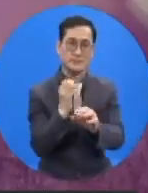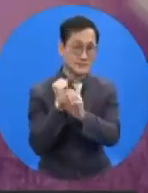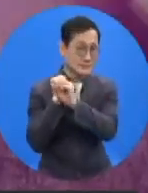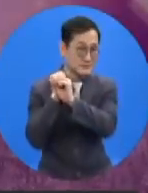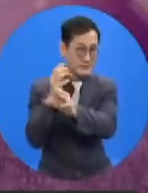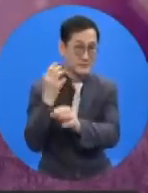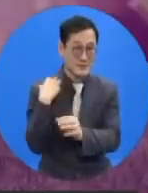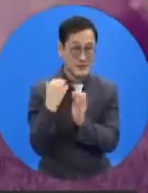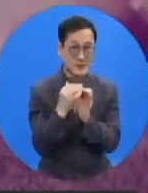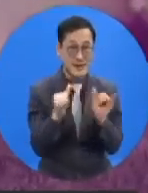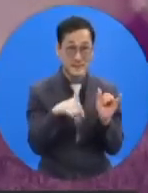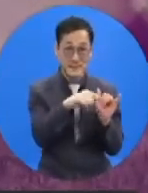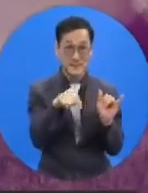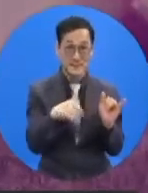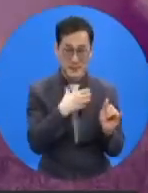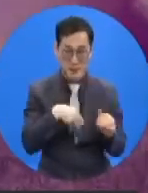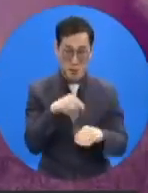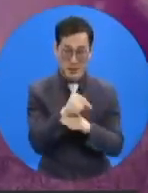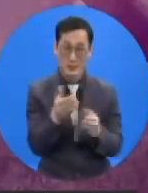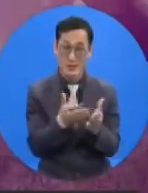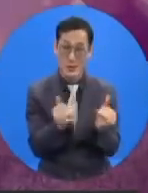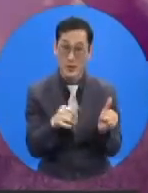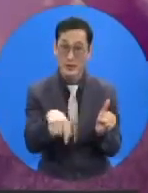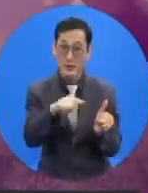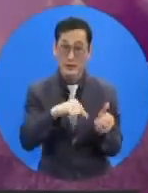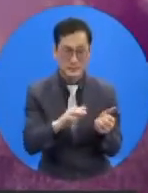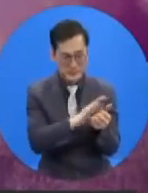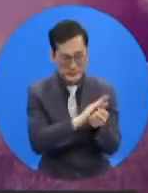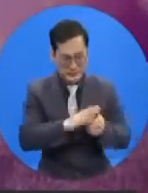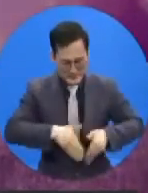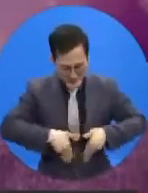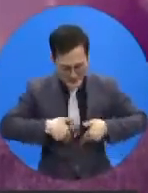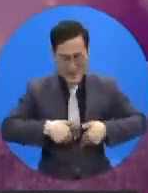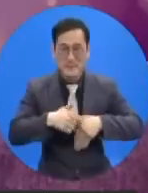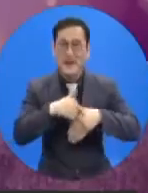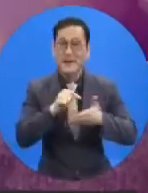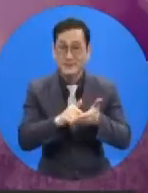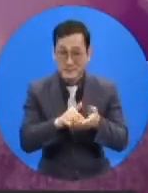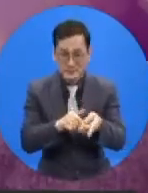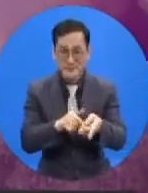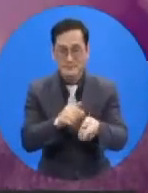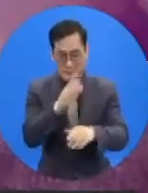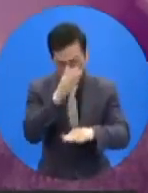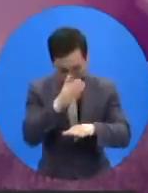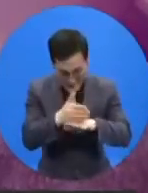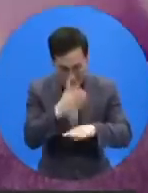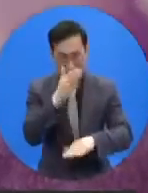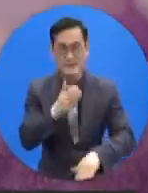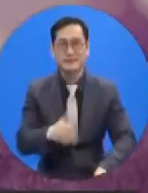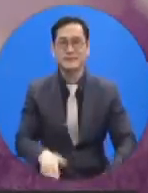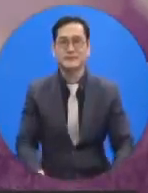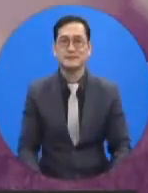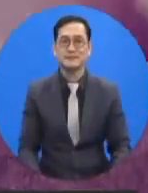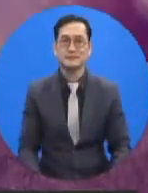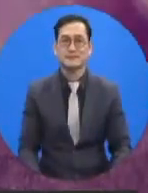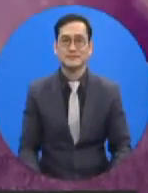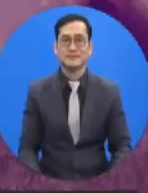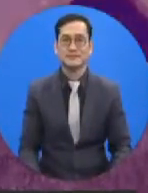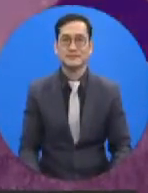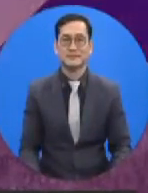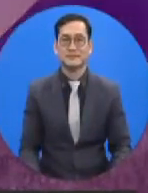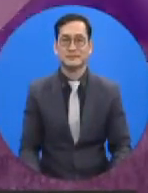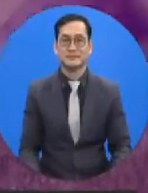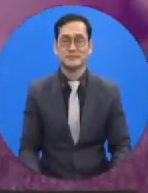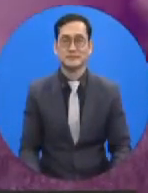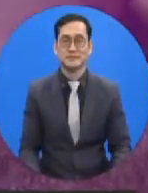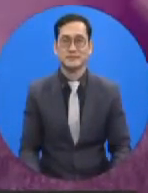망원동 주민센터 직원 여러분들의 그 따뜻한 마음씨에도 다시 한번 또 국민들을 대표해서 감사의 말씀을 드리겠습니다.